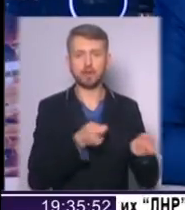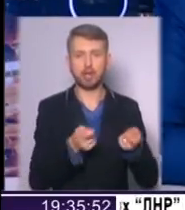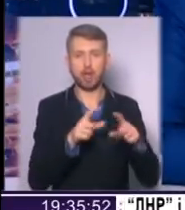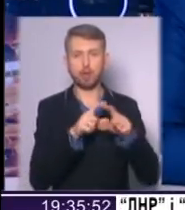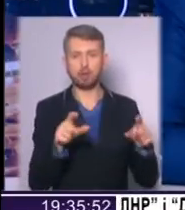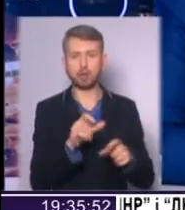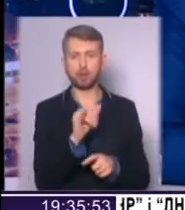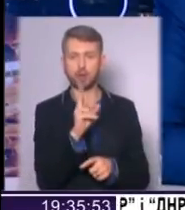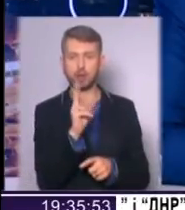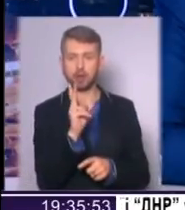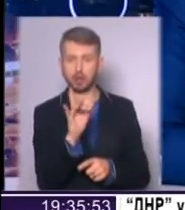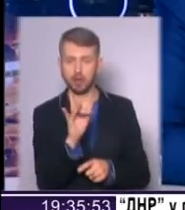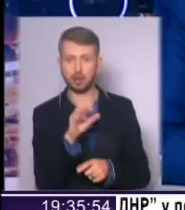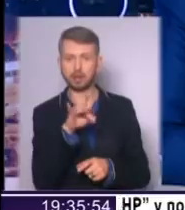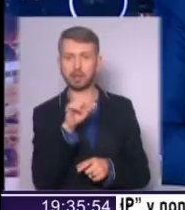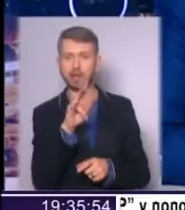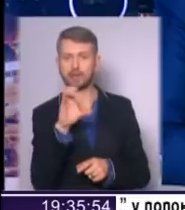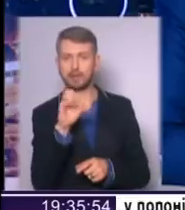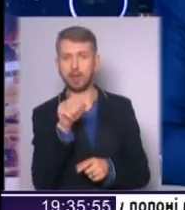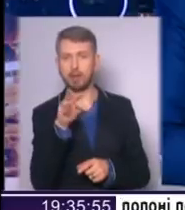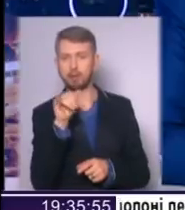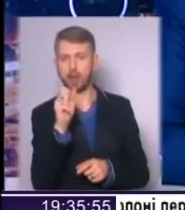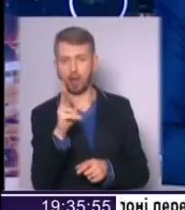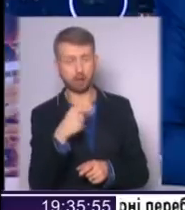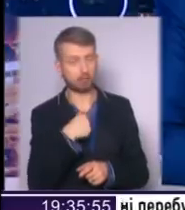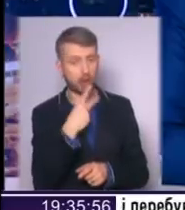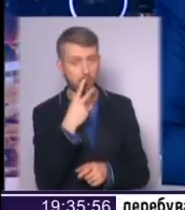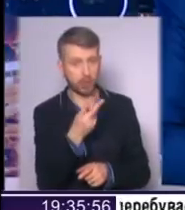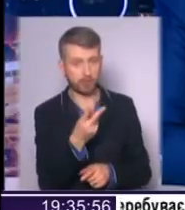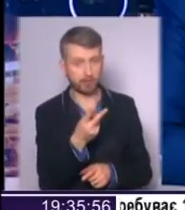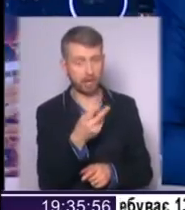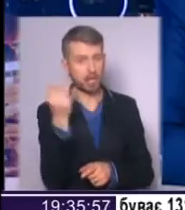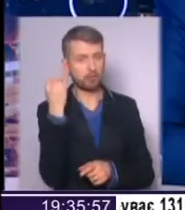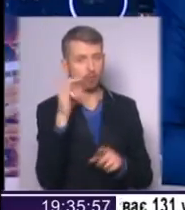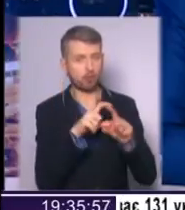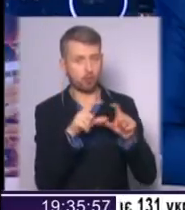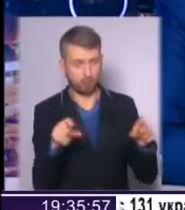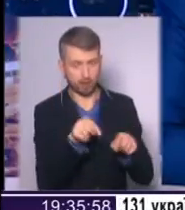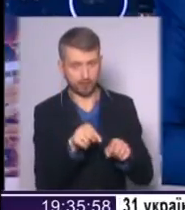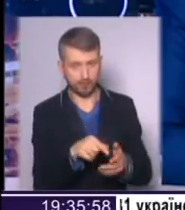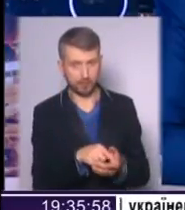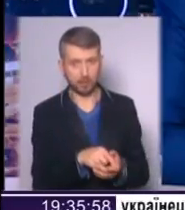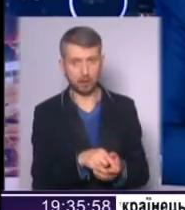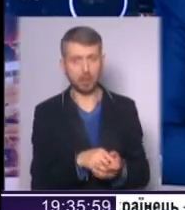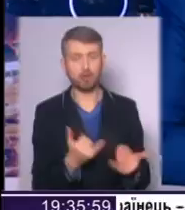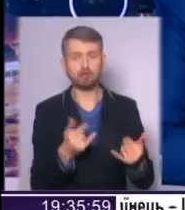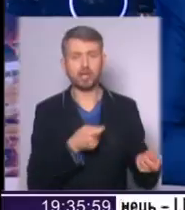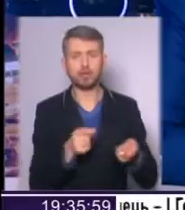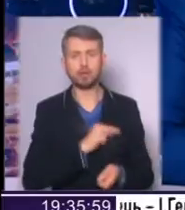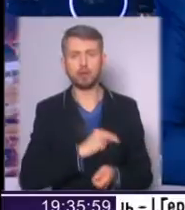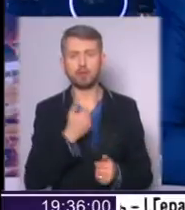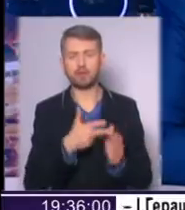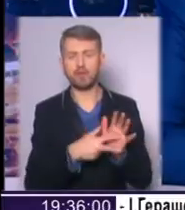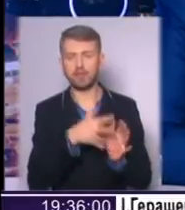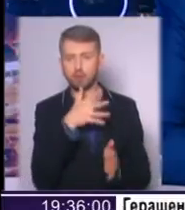компанії «Укртрансаміак». Ви знаєте, я подивився історію компанії «Укртрансаміак», чинний керівник працює вже 8 років.